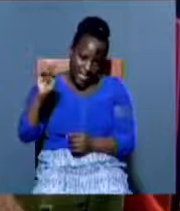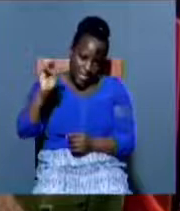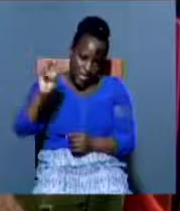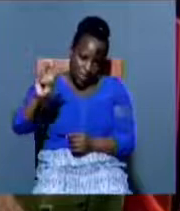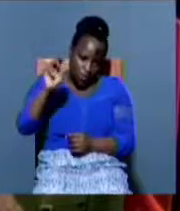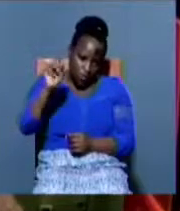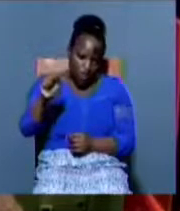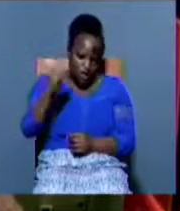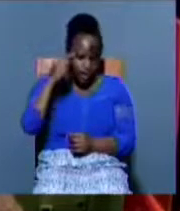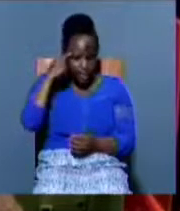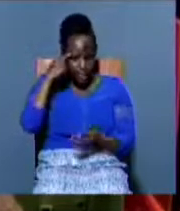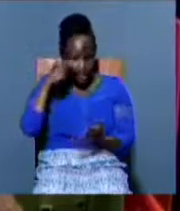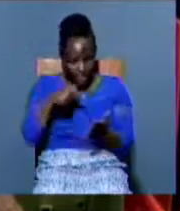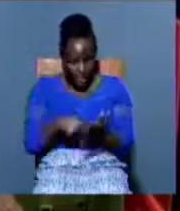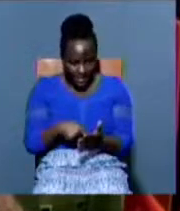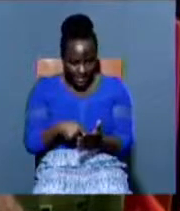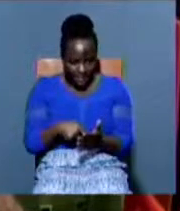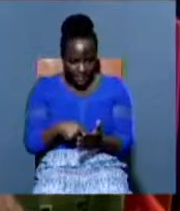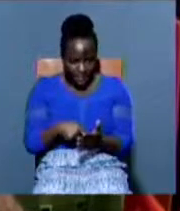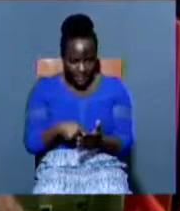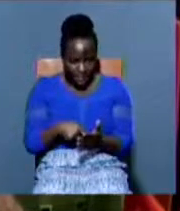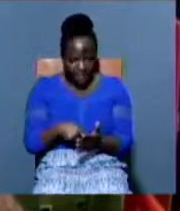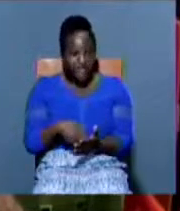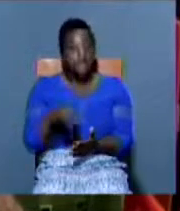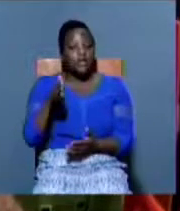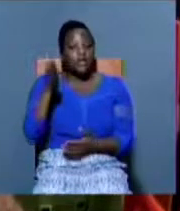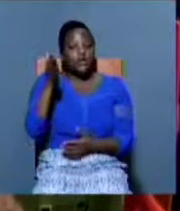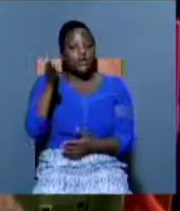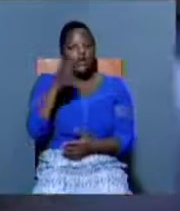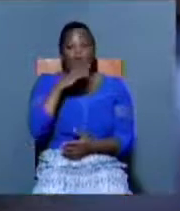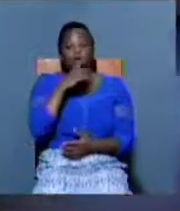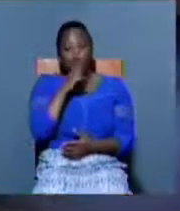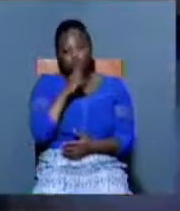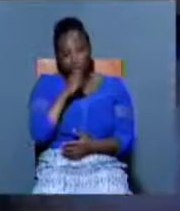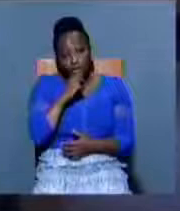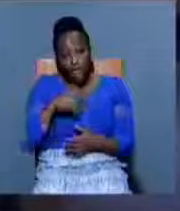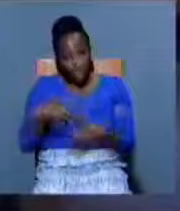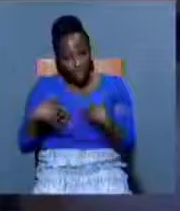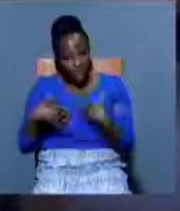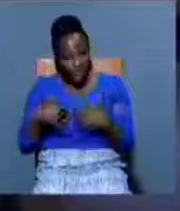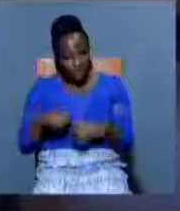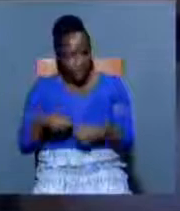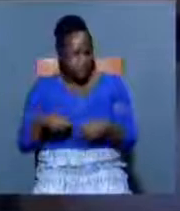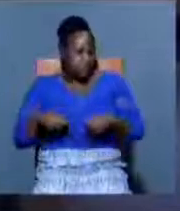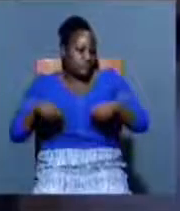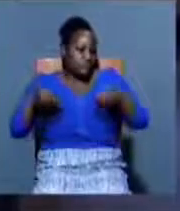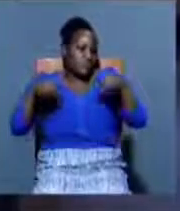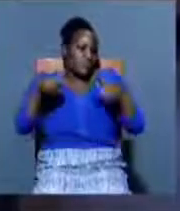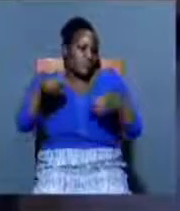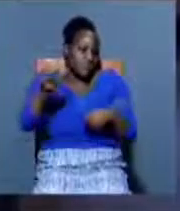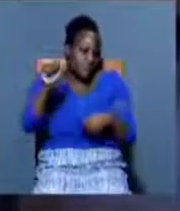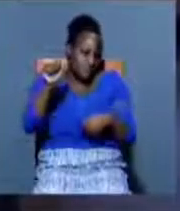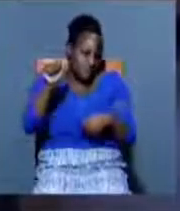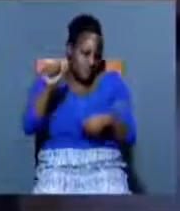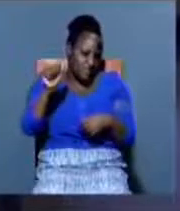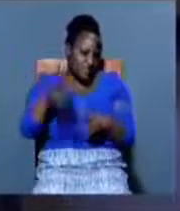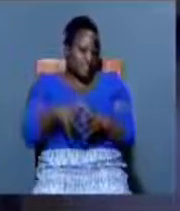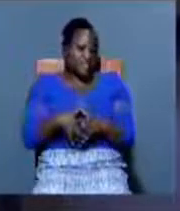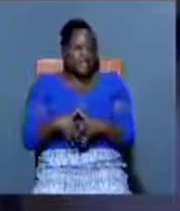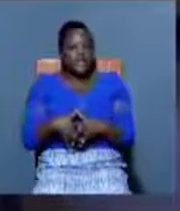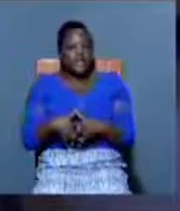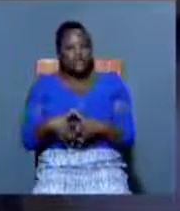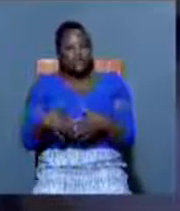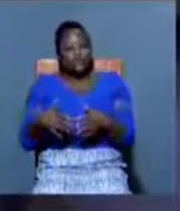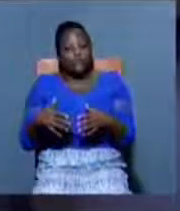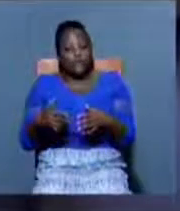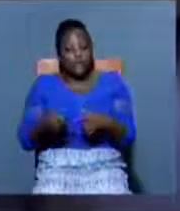nyingine ni hii. We mwanaume, si unataka uanze kutawala mwenyewe? Si unataka ujiendeshe mwenyewe? Si unataka